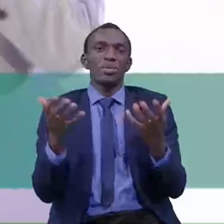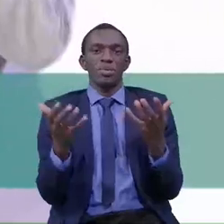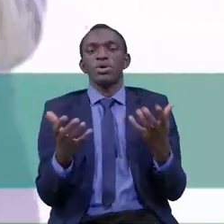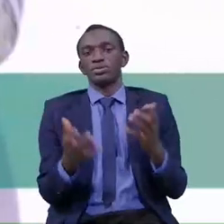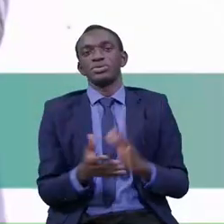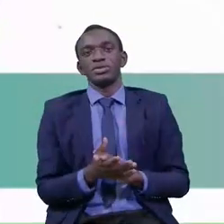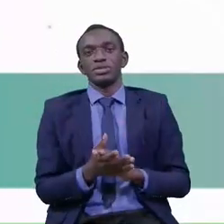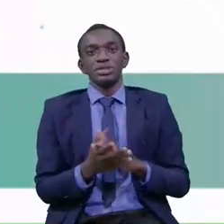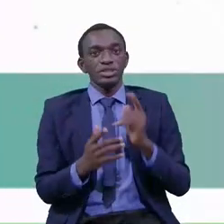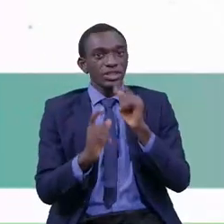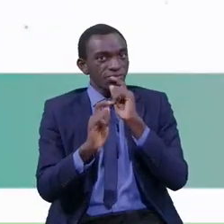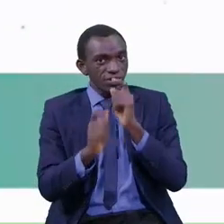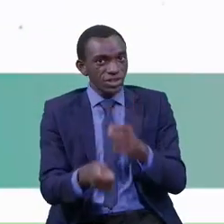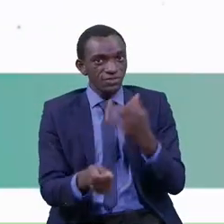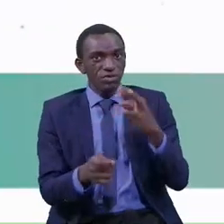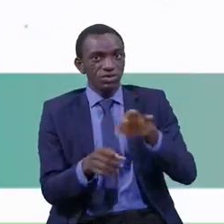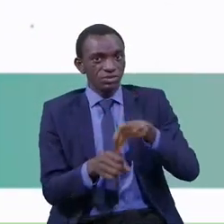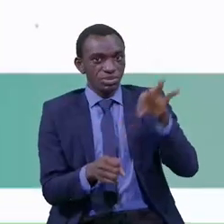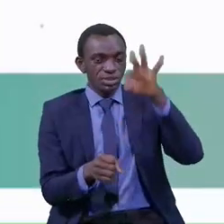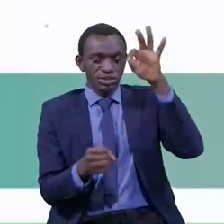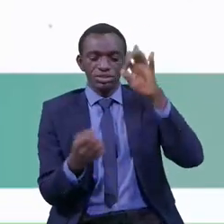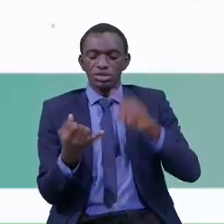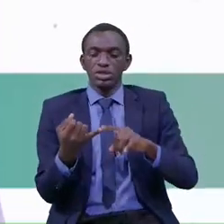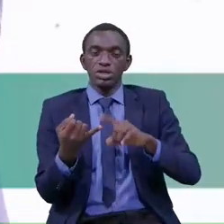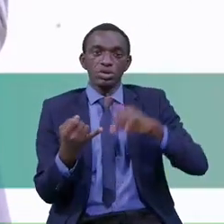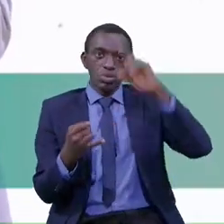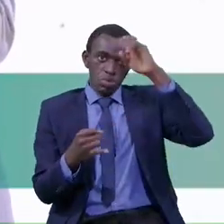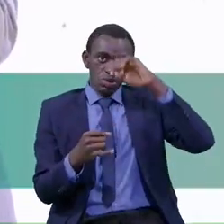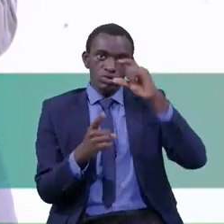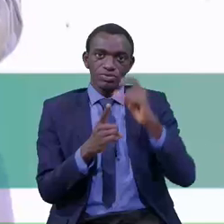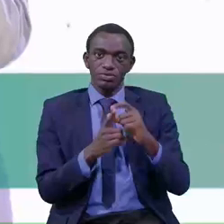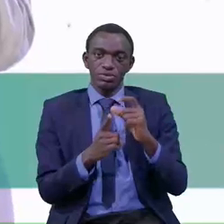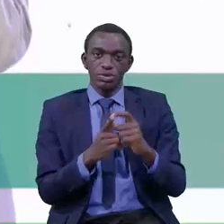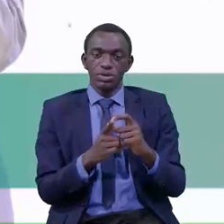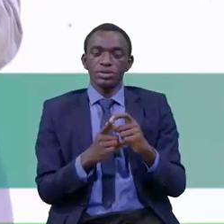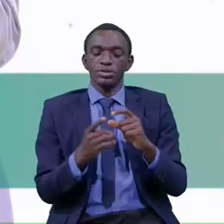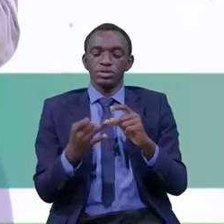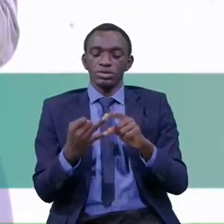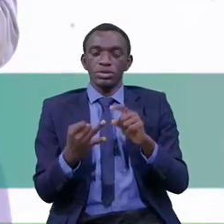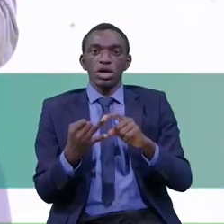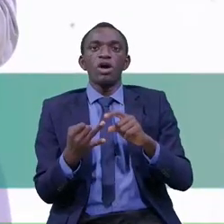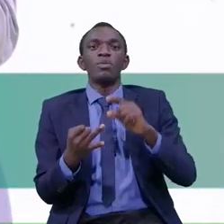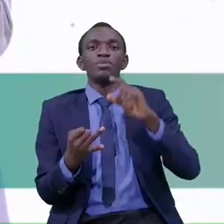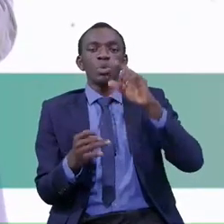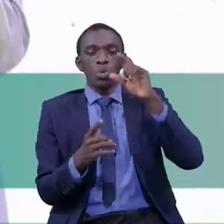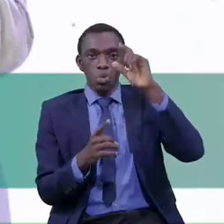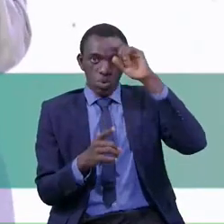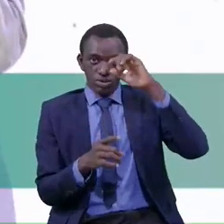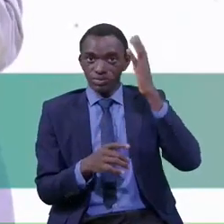Les dons de l'esprit, la parole de connaissance, la parole de sagesse, la